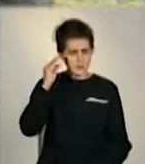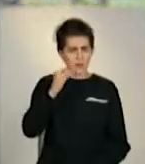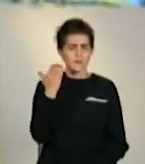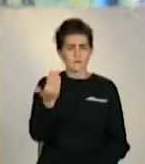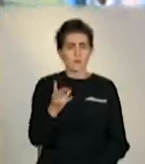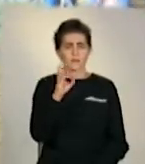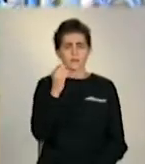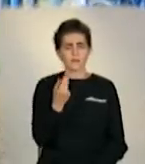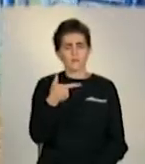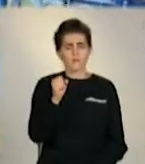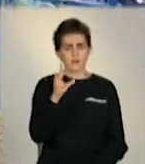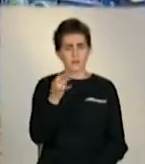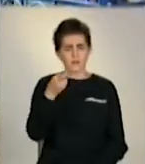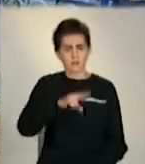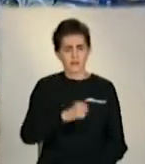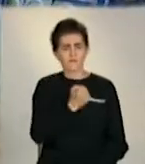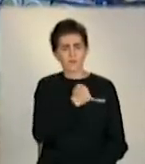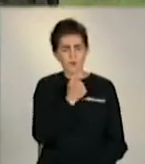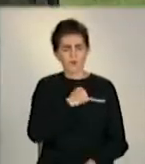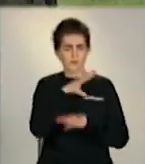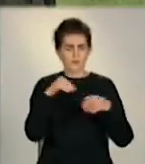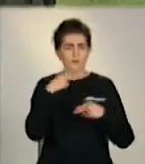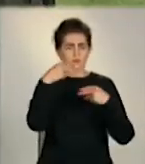та нацгвардійців – останні військові почесті.